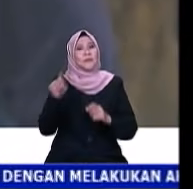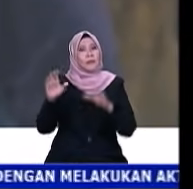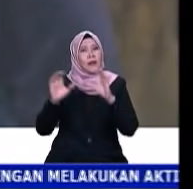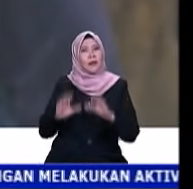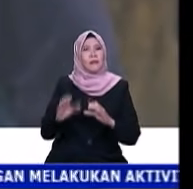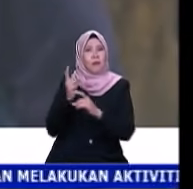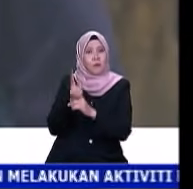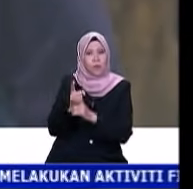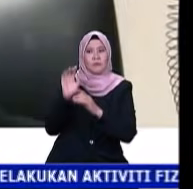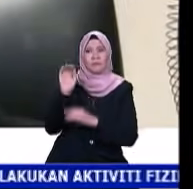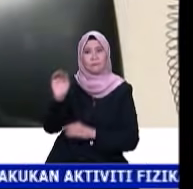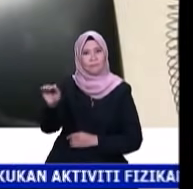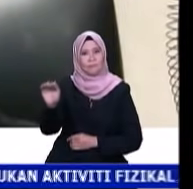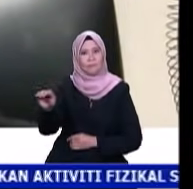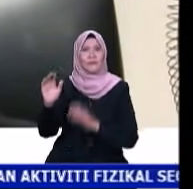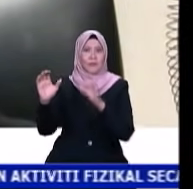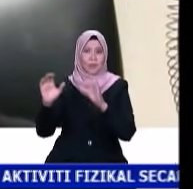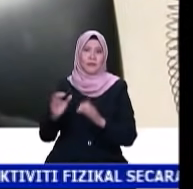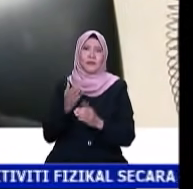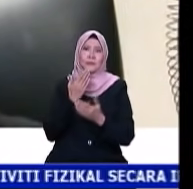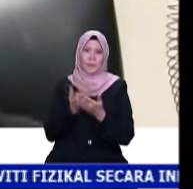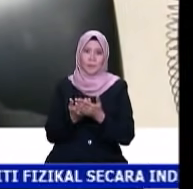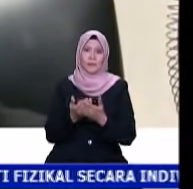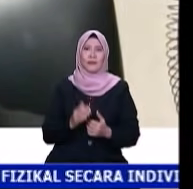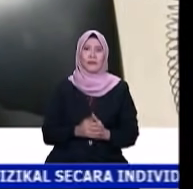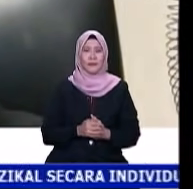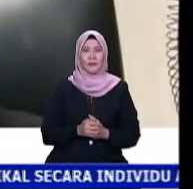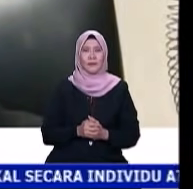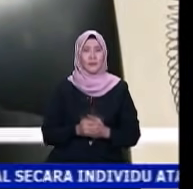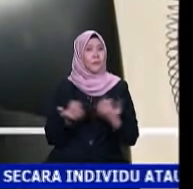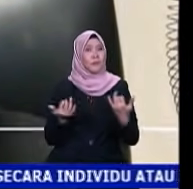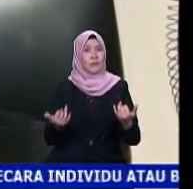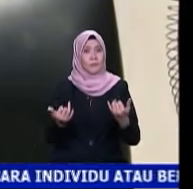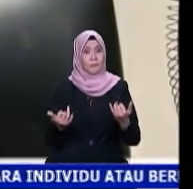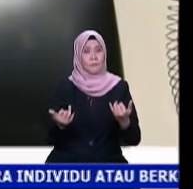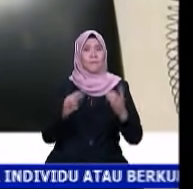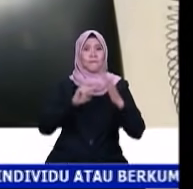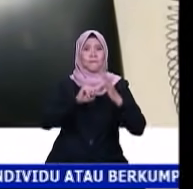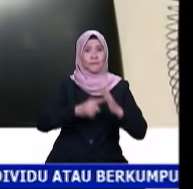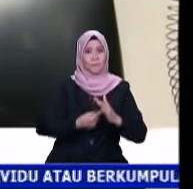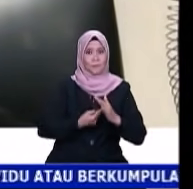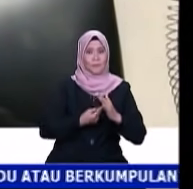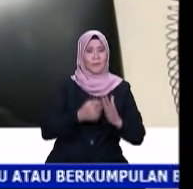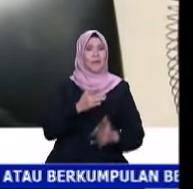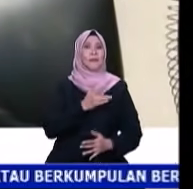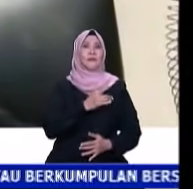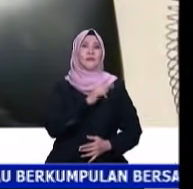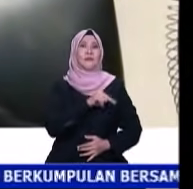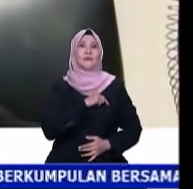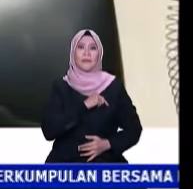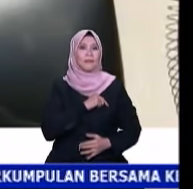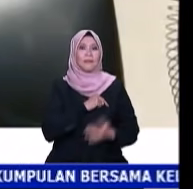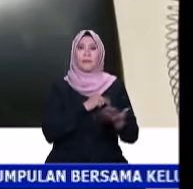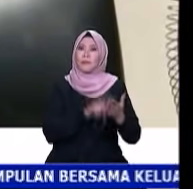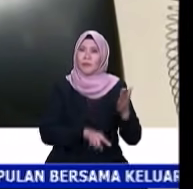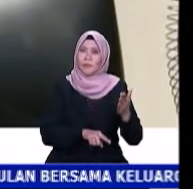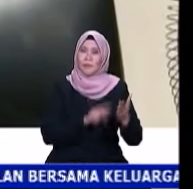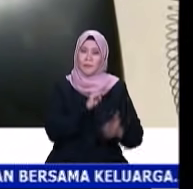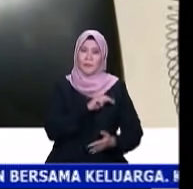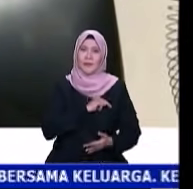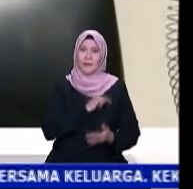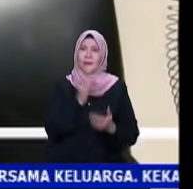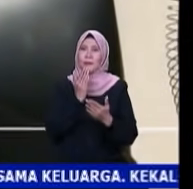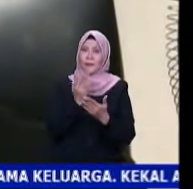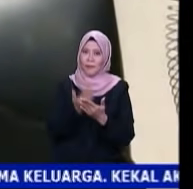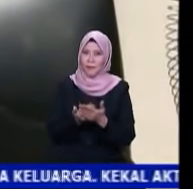berhemah. Jadi perkara pertama yang kita boleh buat adalah dengan mulakan dengan niat. Kita niat kita yang pasti ialah niat yang baik.